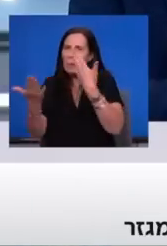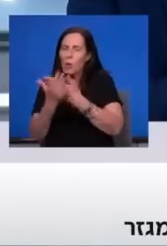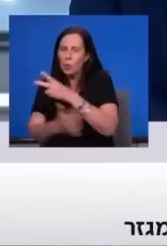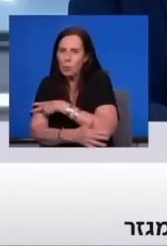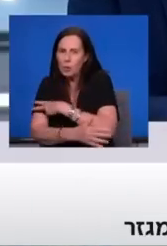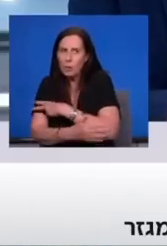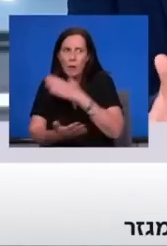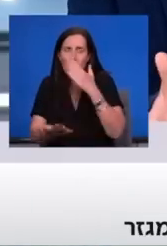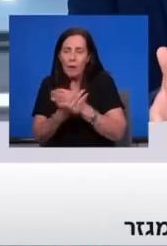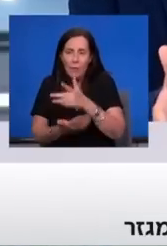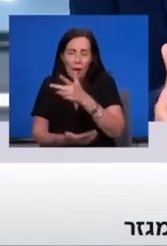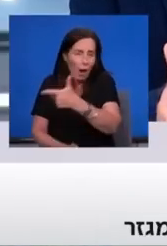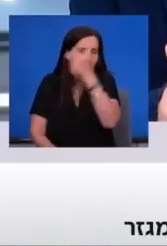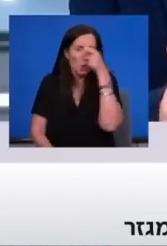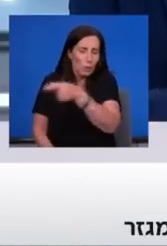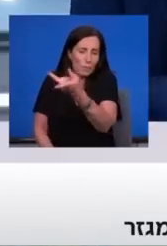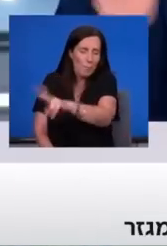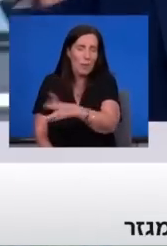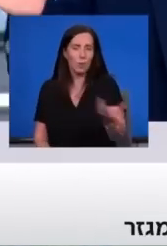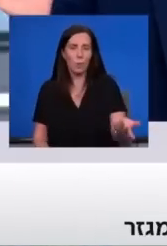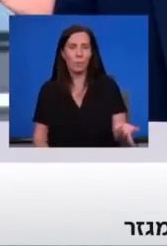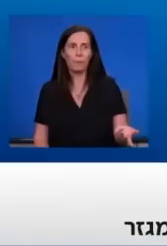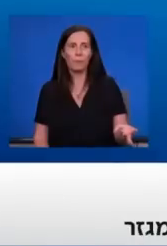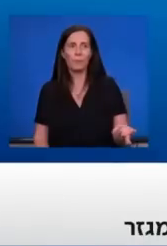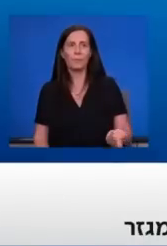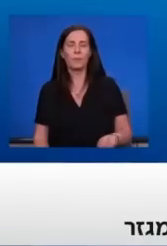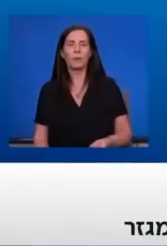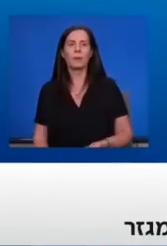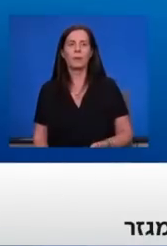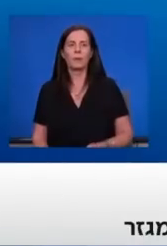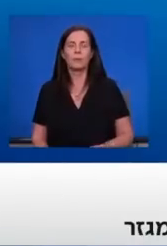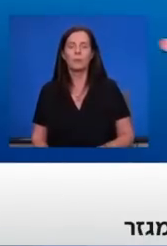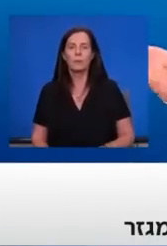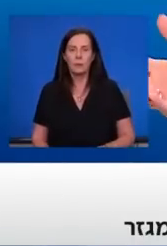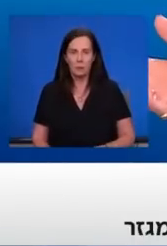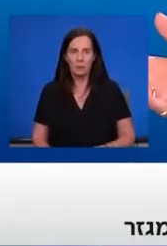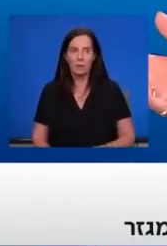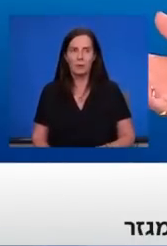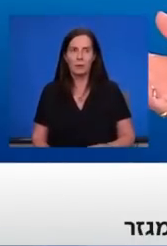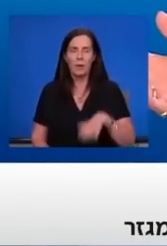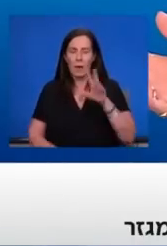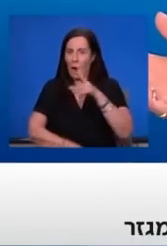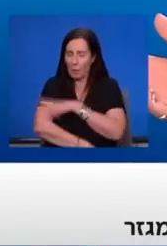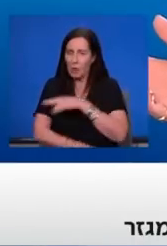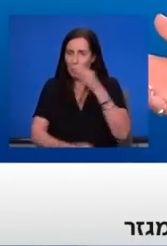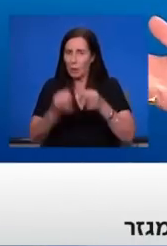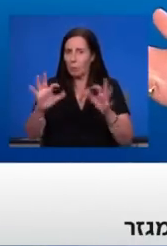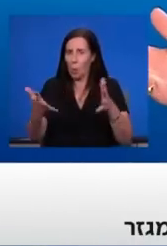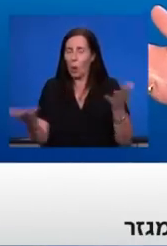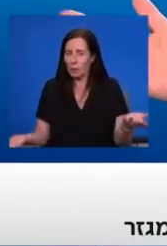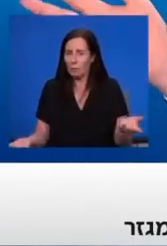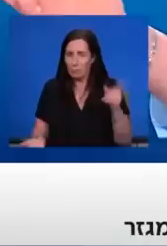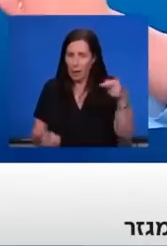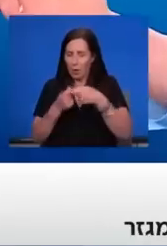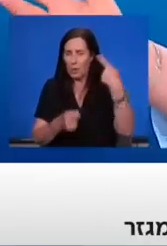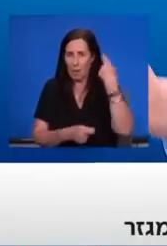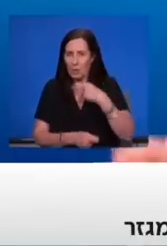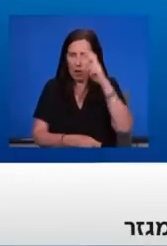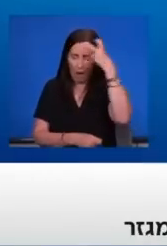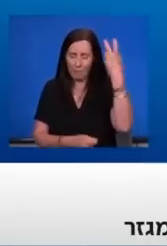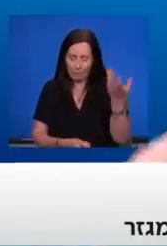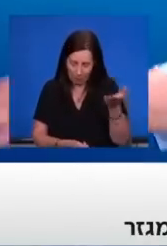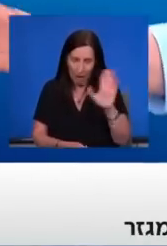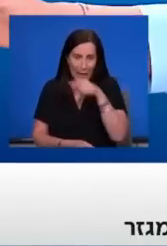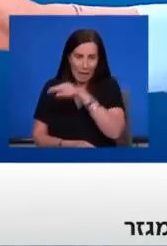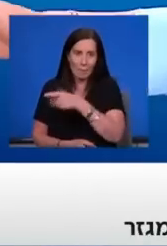וכבר הם לא איתנו. הם אינם. זה ברור. סלימן, גם המשטרה והפרקליטות פוחדים מהם. שרפו בית